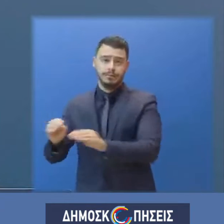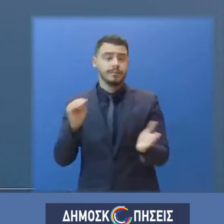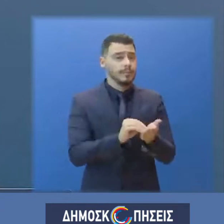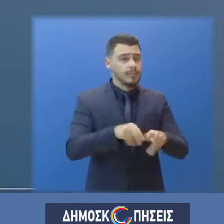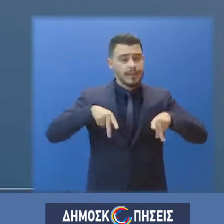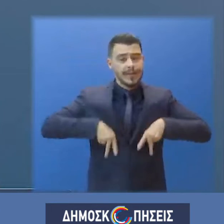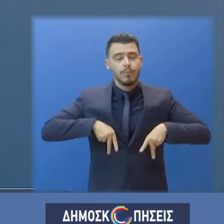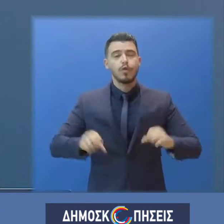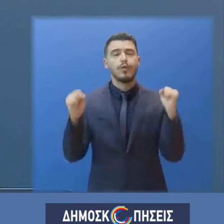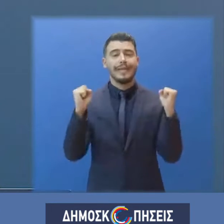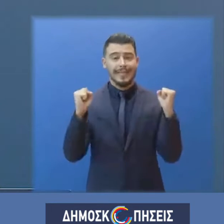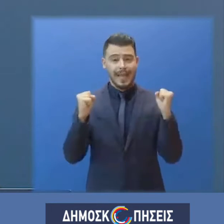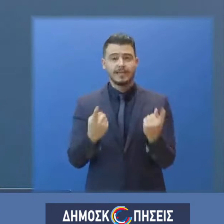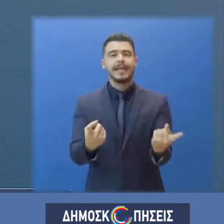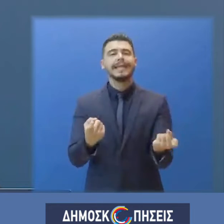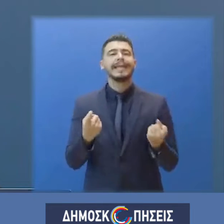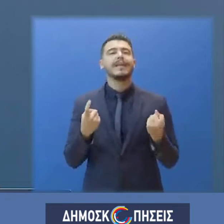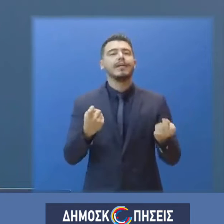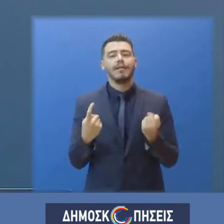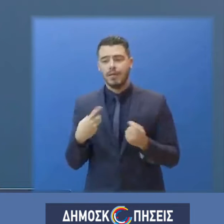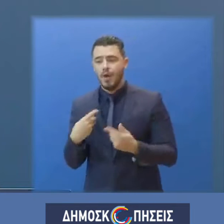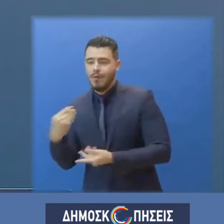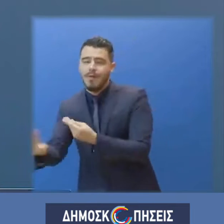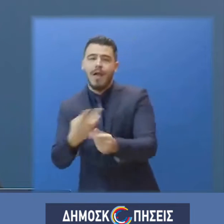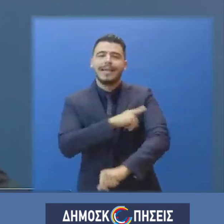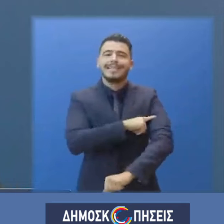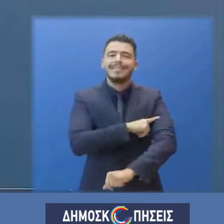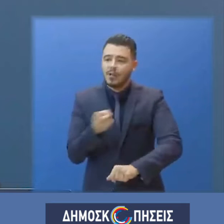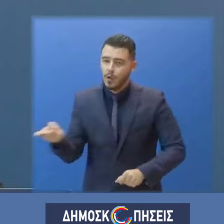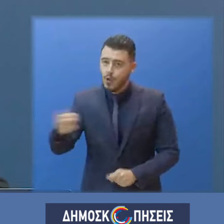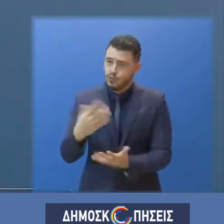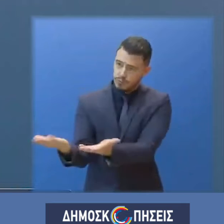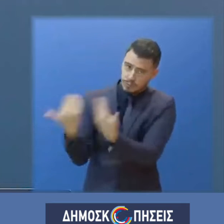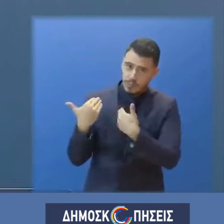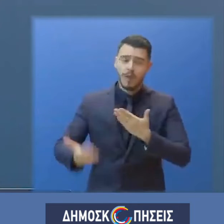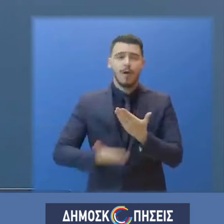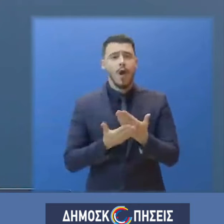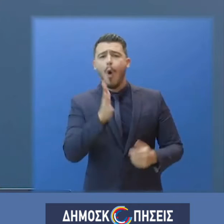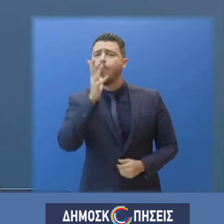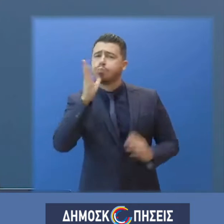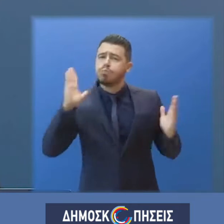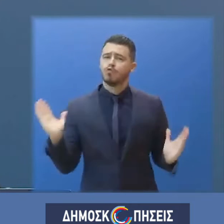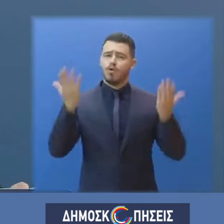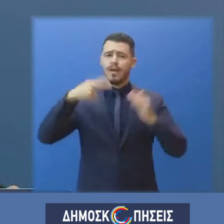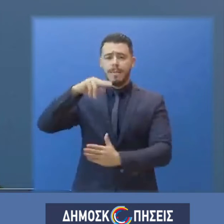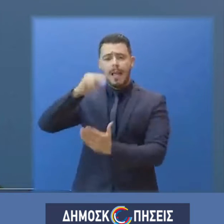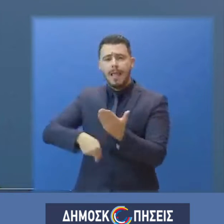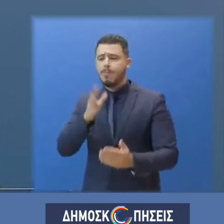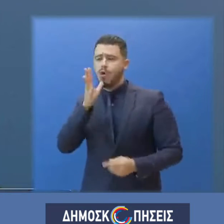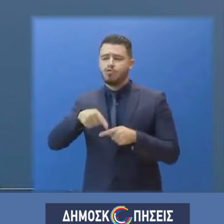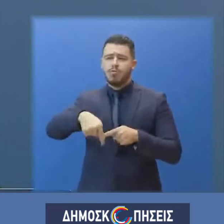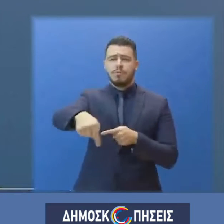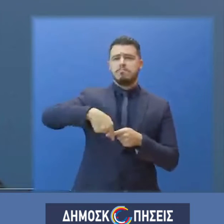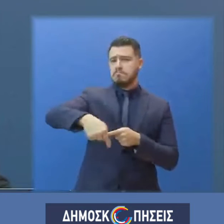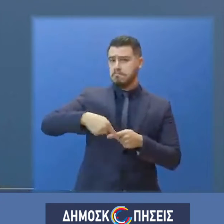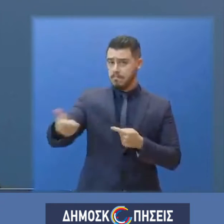ιδιώτες γιατρούς προκειμένου να ενισχύσουν προσωρινά το σύστημα υγείας. Σήμερα το βράδυ αναμένουμε τα οριστικά αποτελέσματα της κίνησης αυτής,